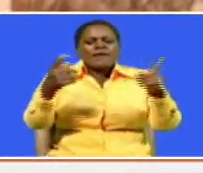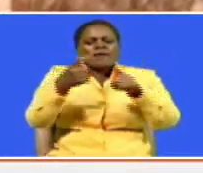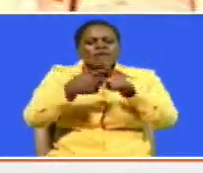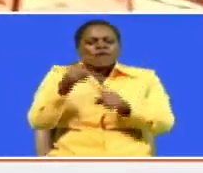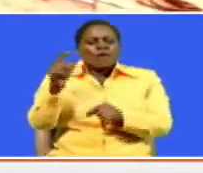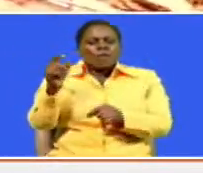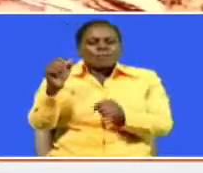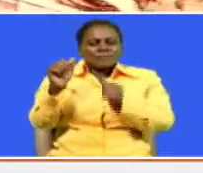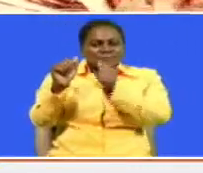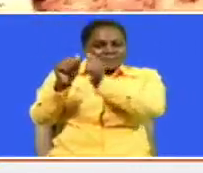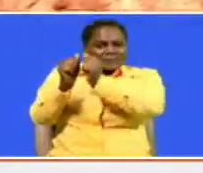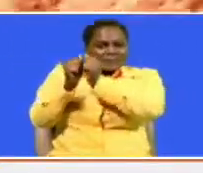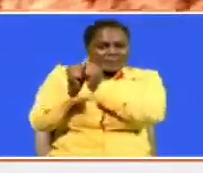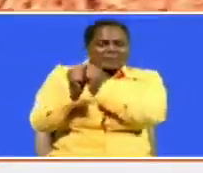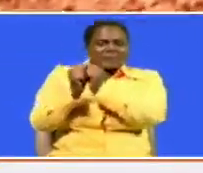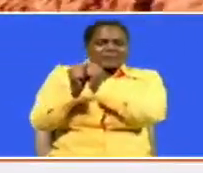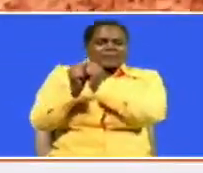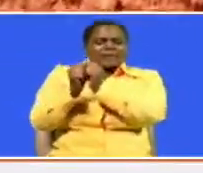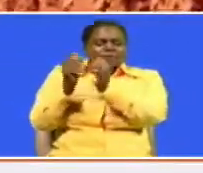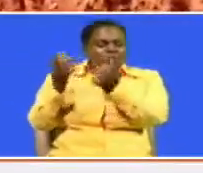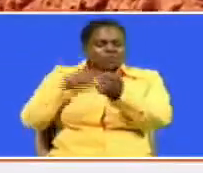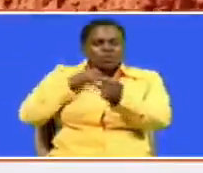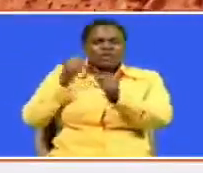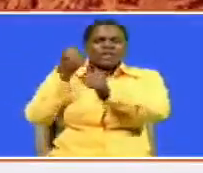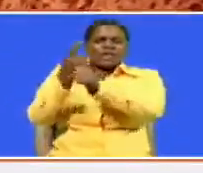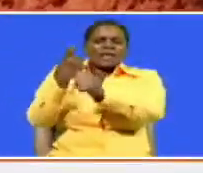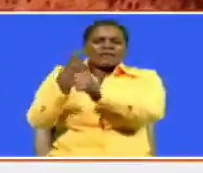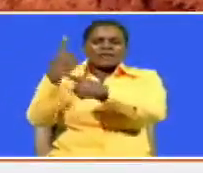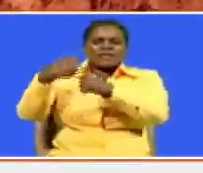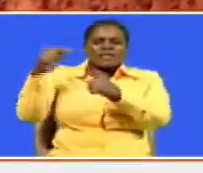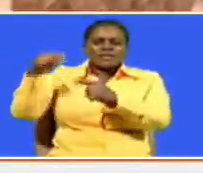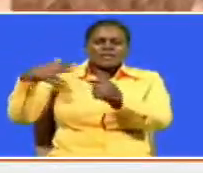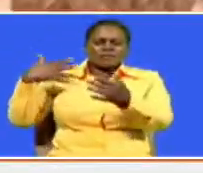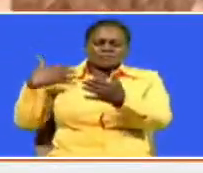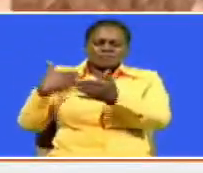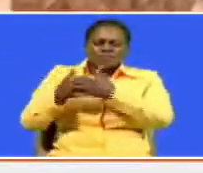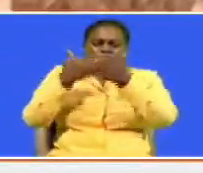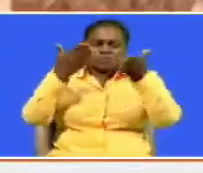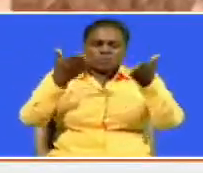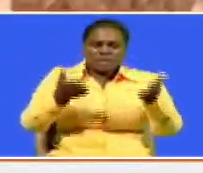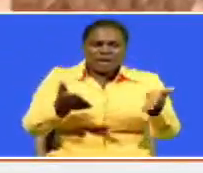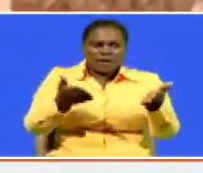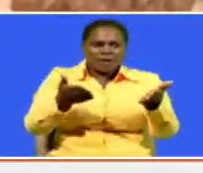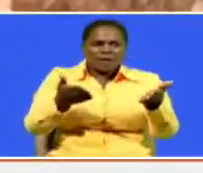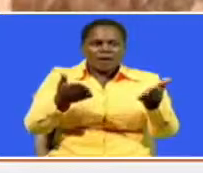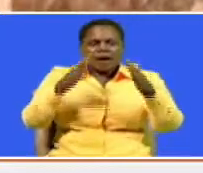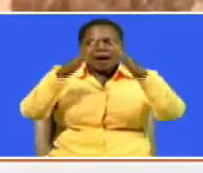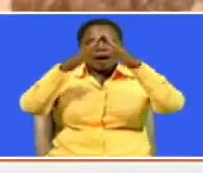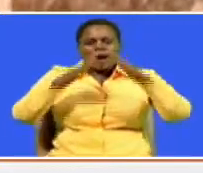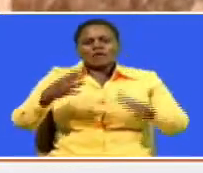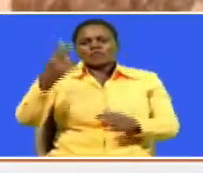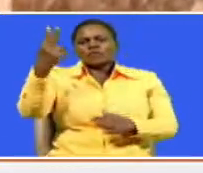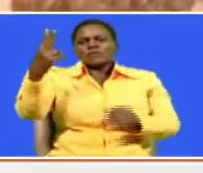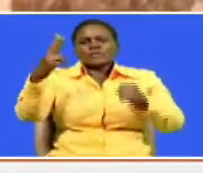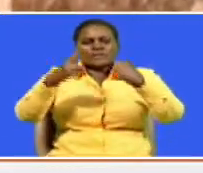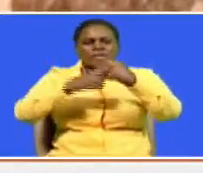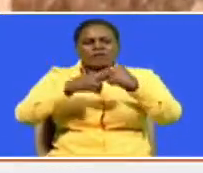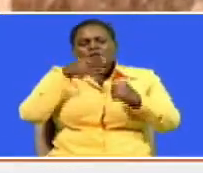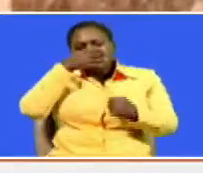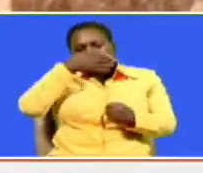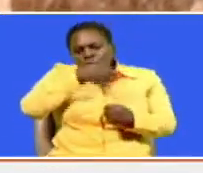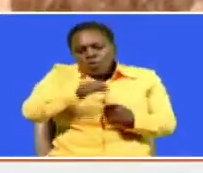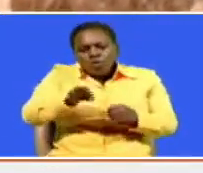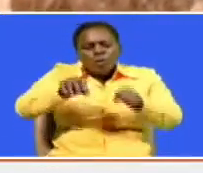tarehe 11 mwezi huu mpaka kufikia leo nyumba 27 zimevunjwa na ndovu.